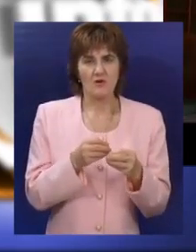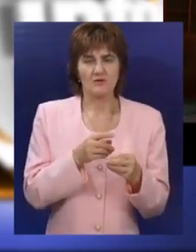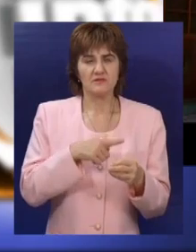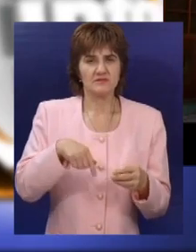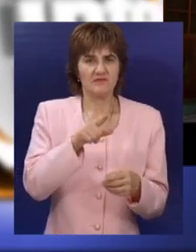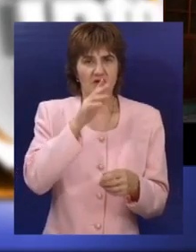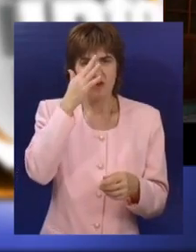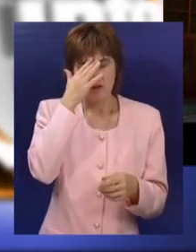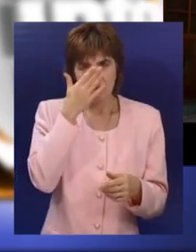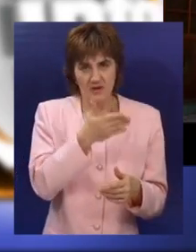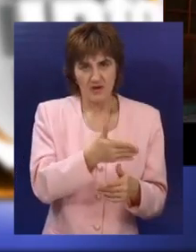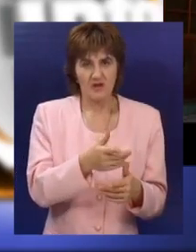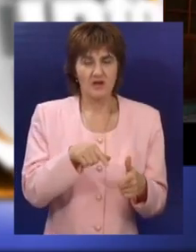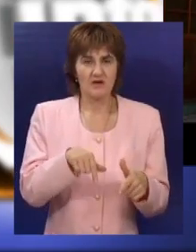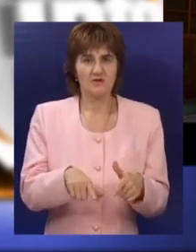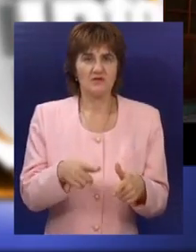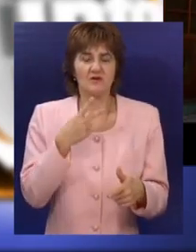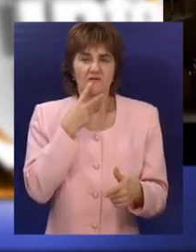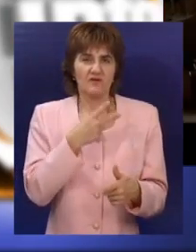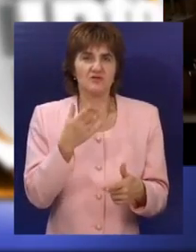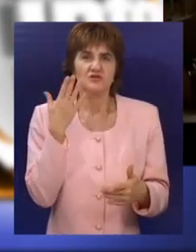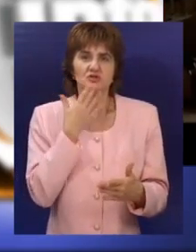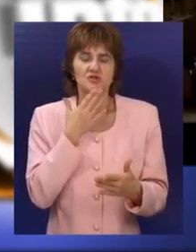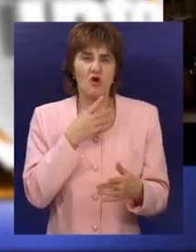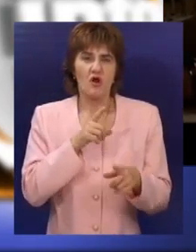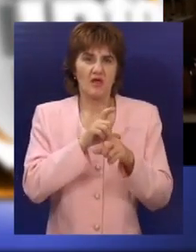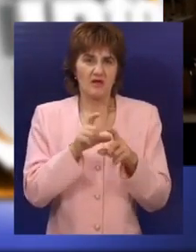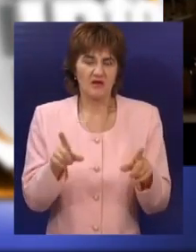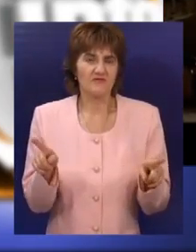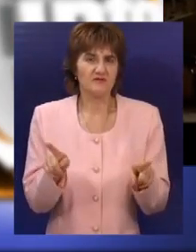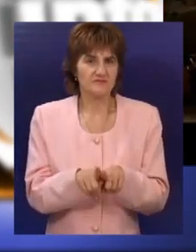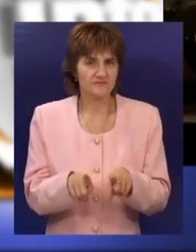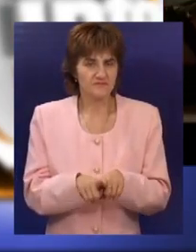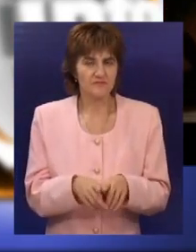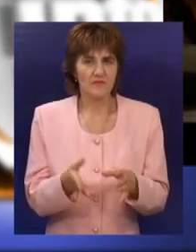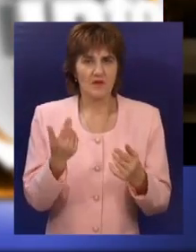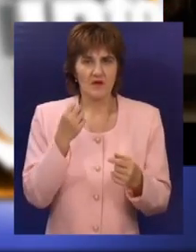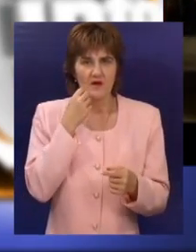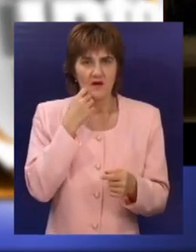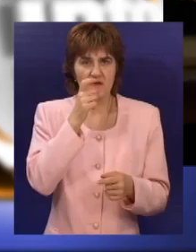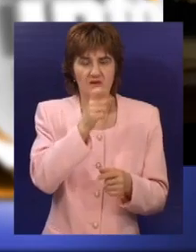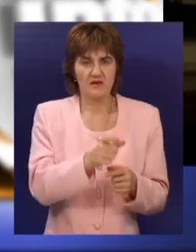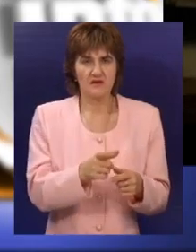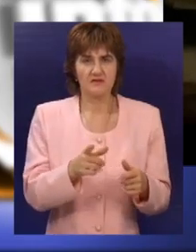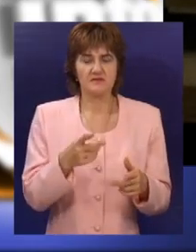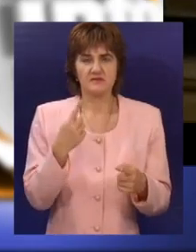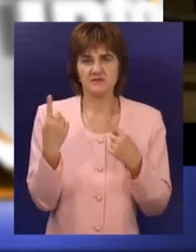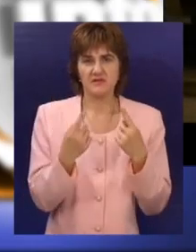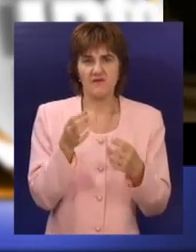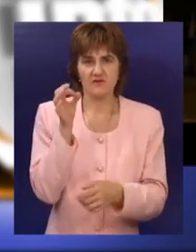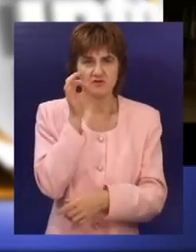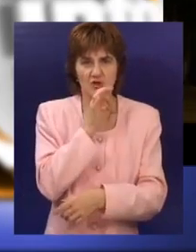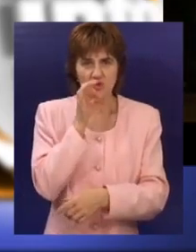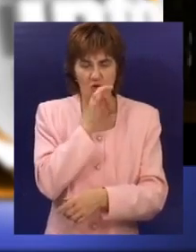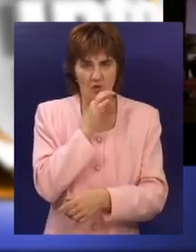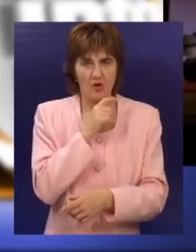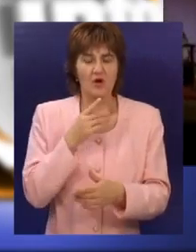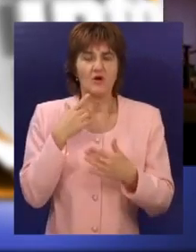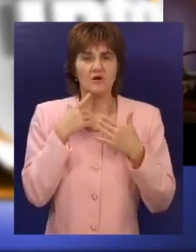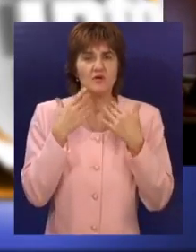porodice, ekonomske i političke situacije u zemlji i škole. Ukoliko osoba postane zavisna od droge, što je velika verovatnoća,